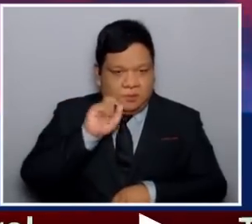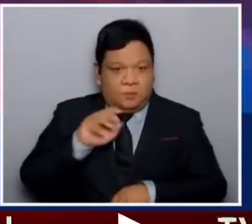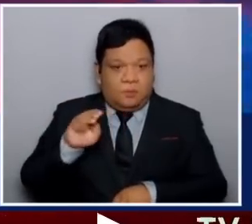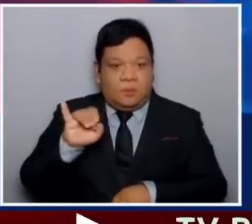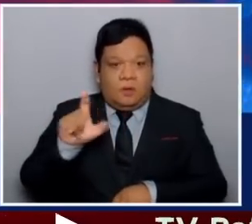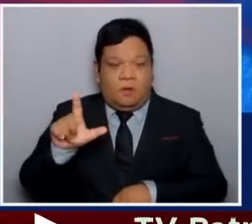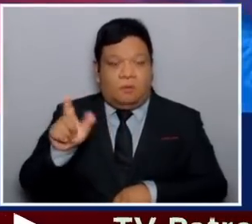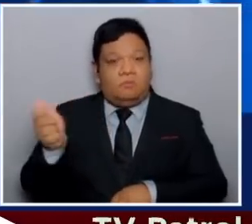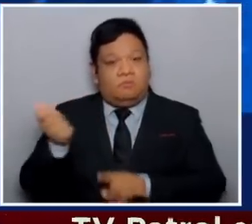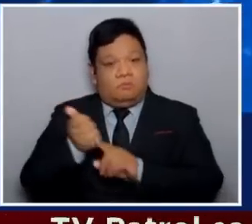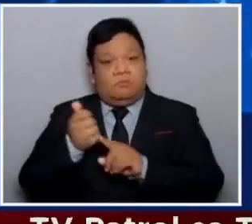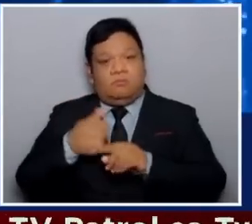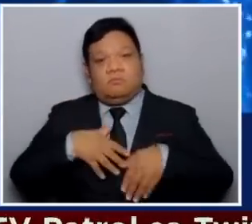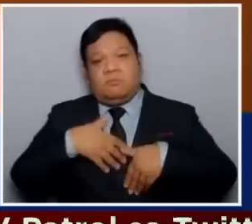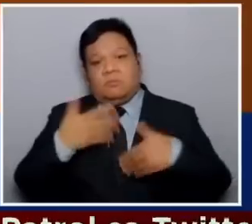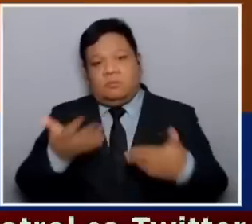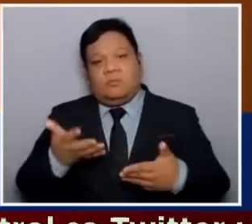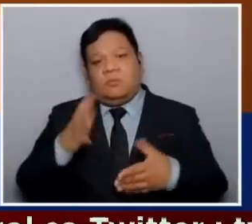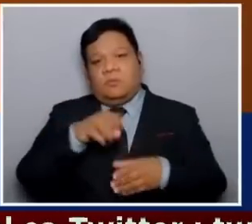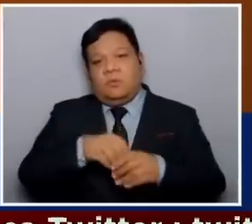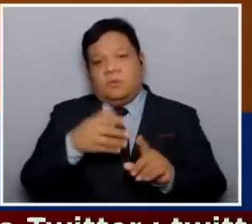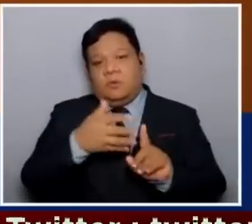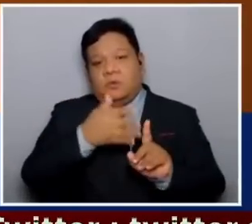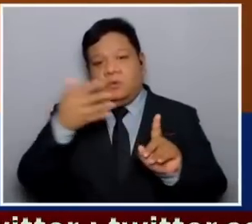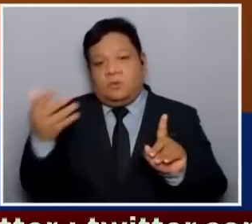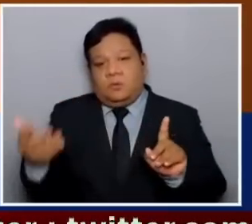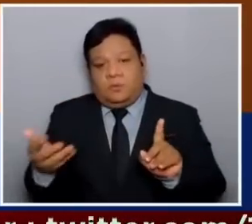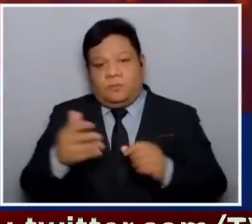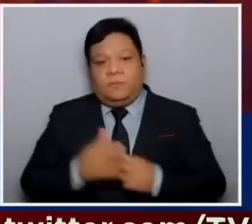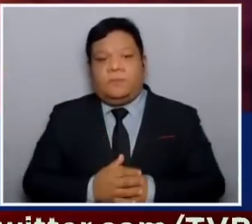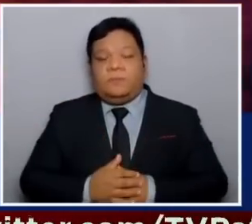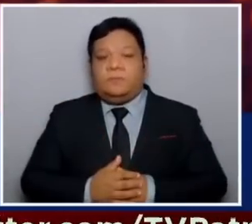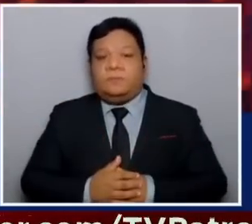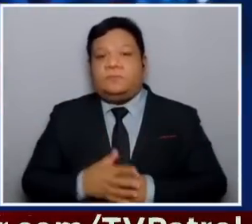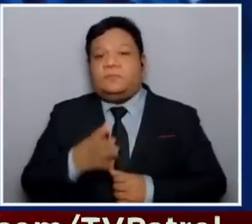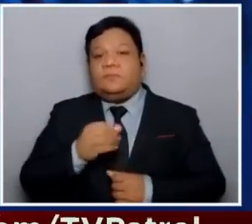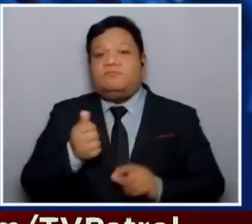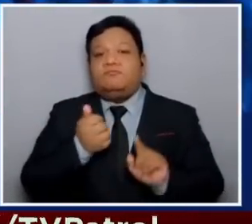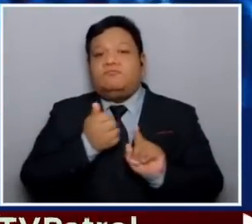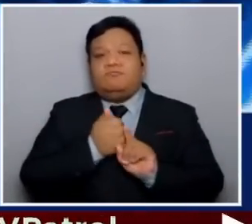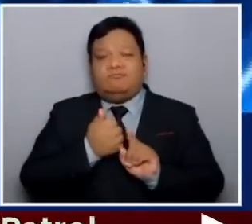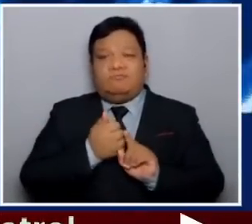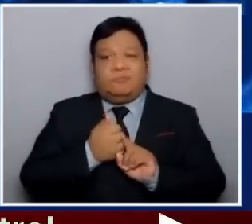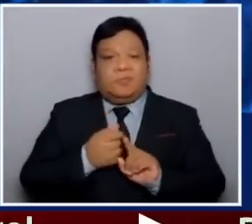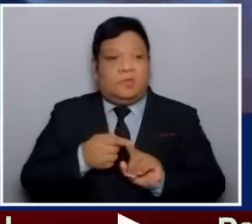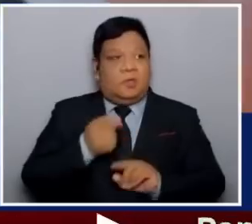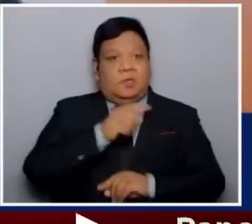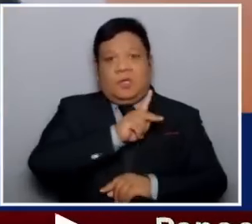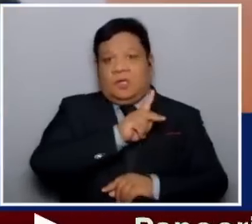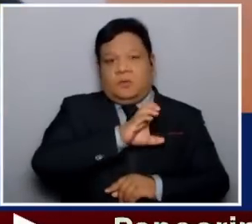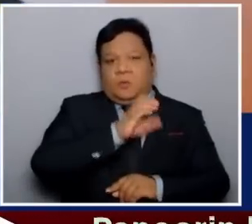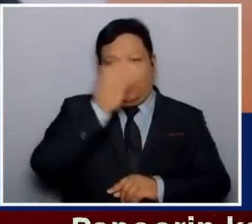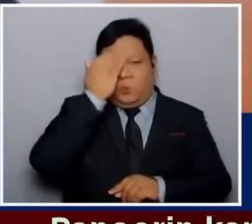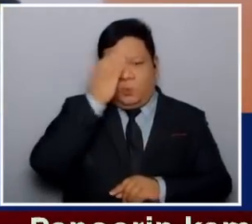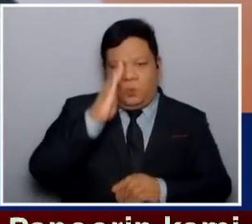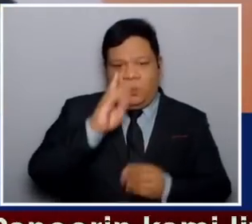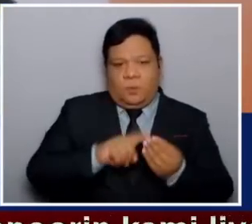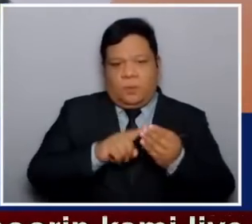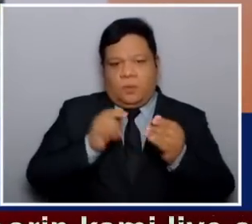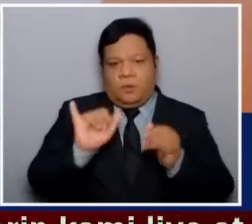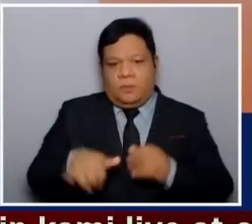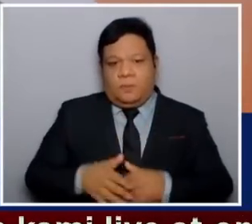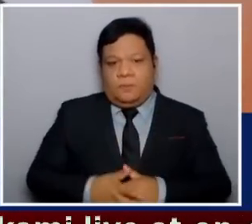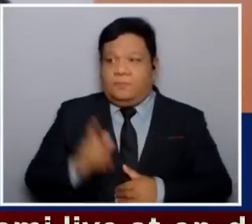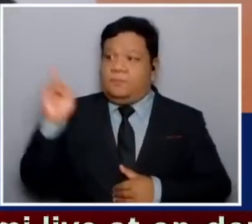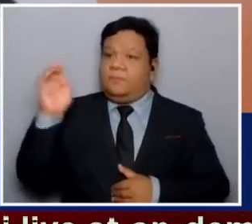na miyembro siya ng LGBTQIA+ community at walang ideya si Casey tungkol dito. I didn't know about